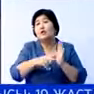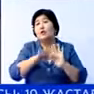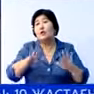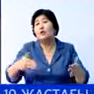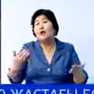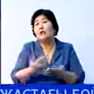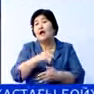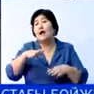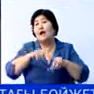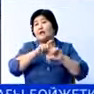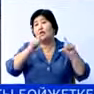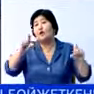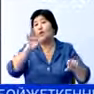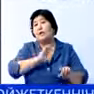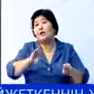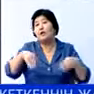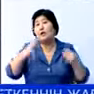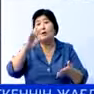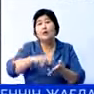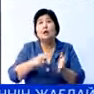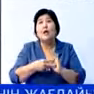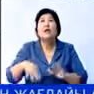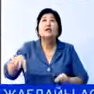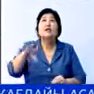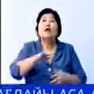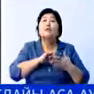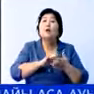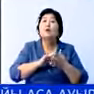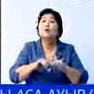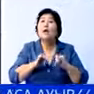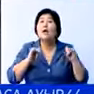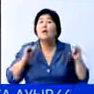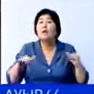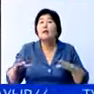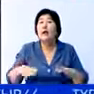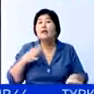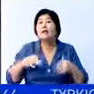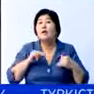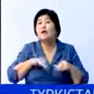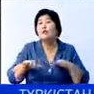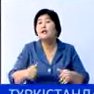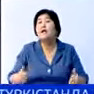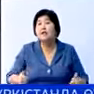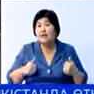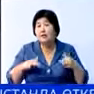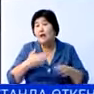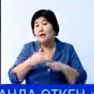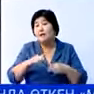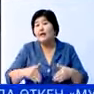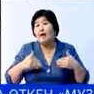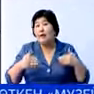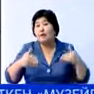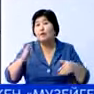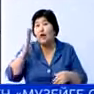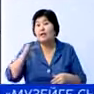жаңа санаторийді пайдалануға беру жоспарда. Жалпы аймақта туризмді дамытуда атқарылып жатқан жұмыстарда серпін бар. Саланы ілгерілету